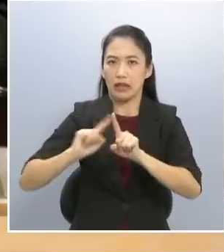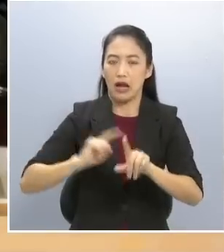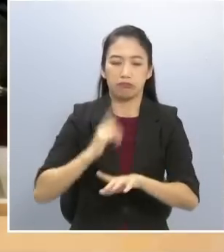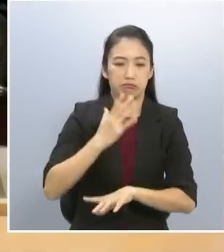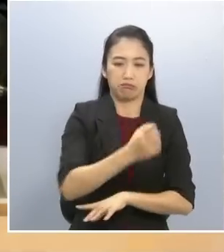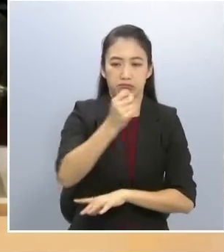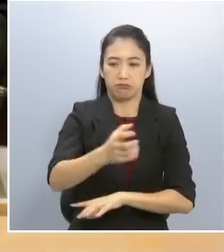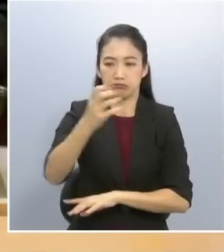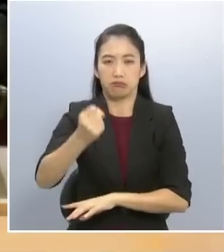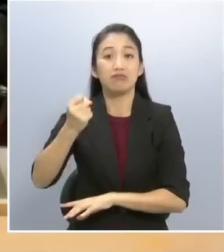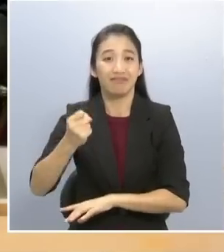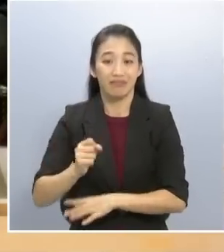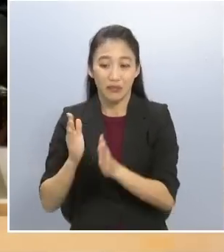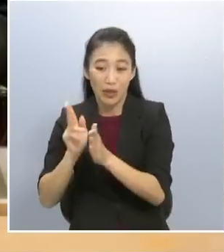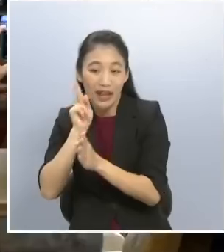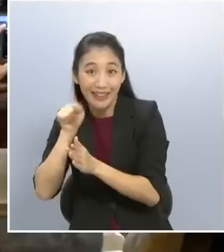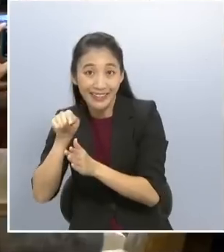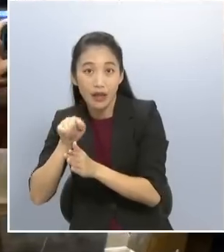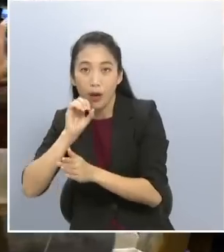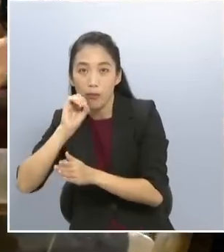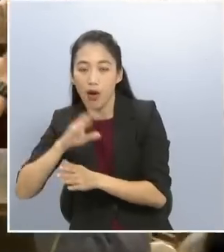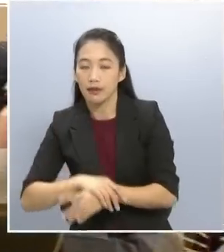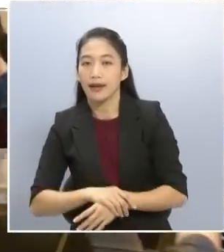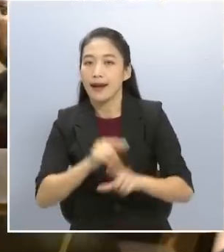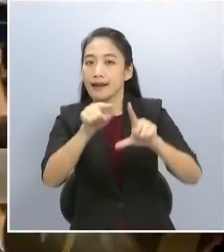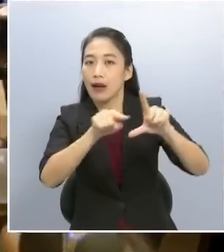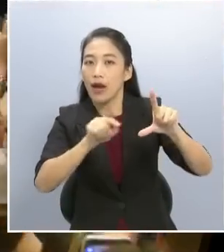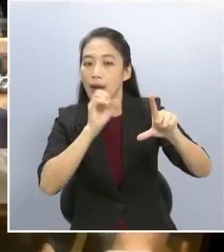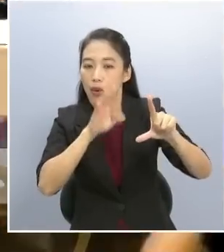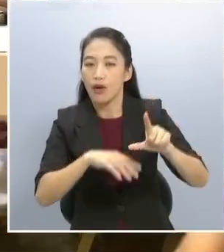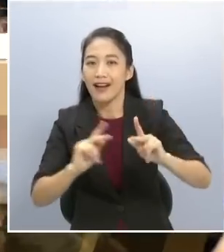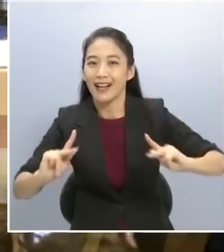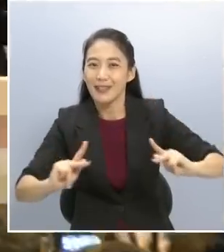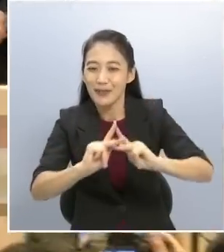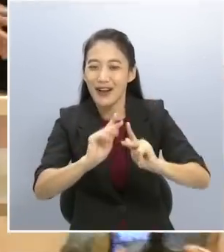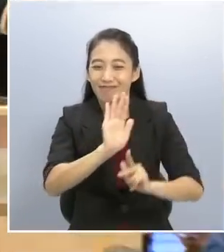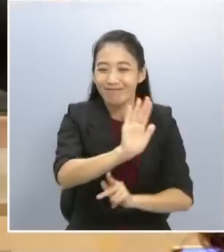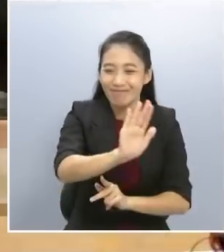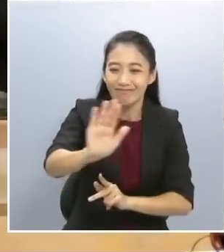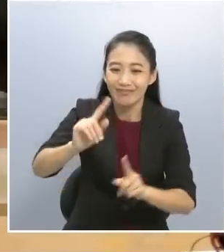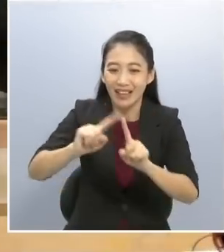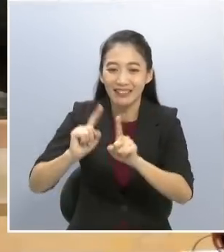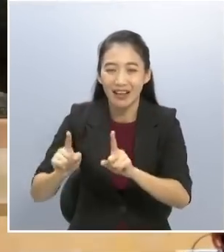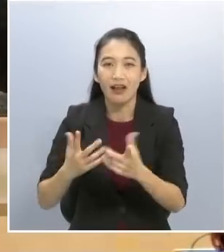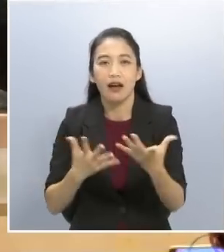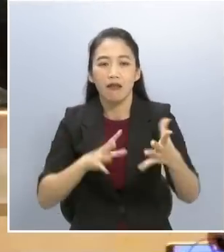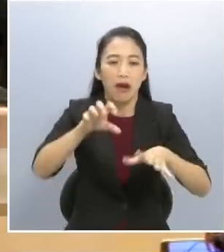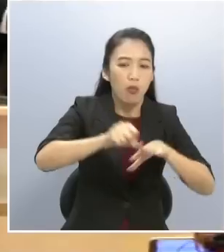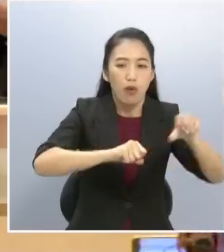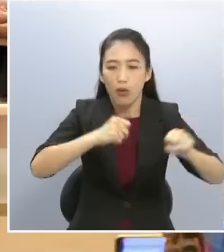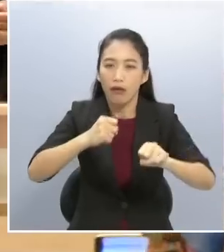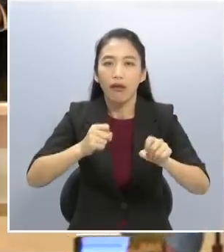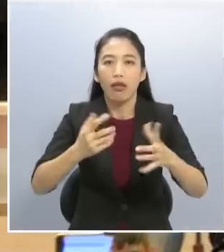พรรคก้าวไกลปล่อยข่าวว่าจะเอากระทรวงโน้นกระทรวงนี้เป็นระยะทำให้การเจรจาไม่มีความคืบหน้า